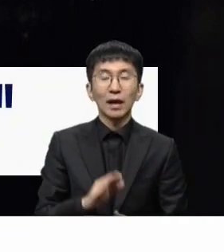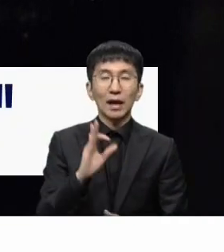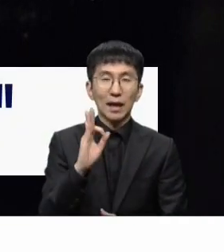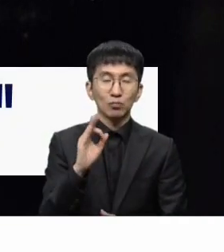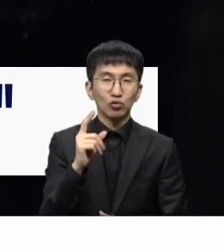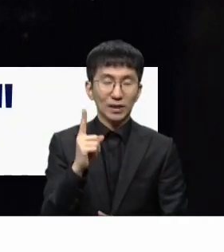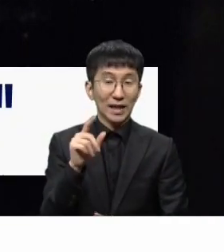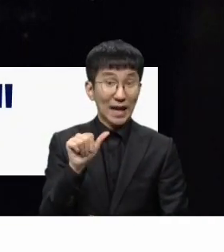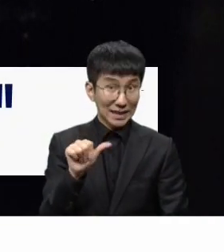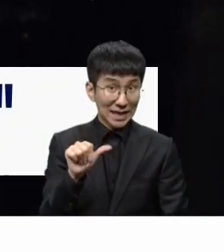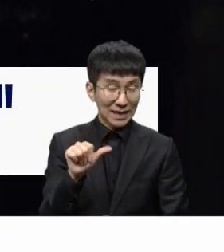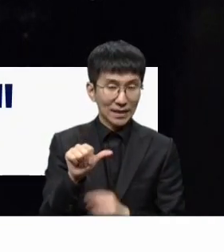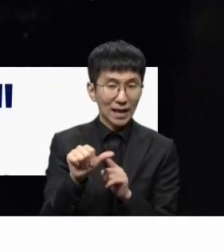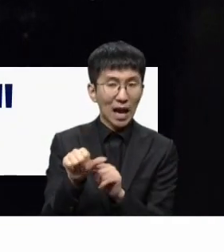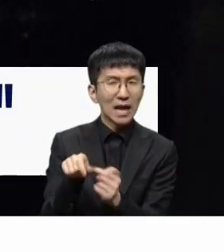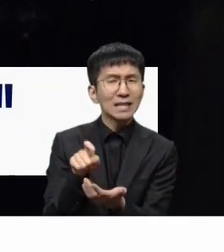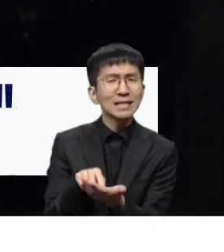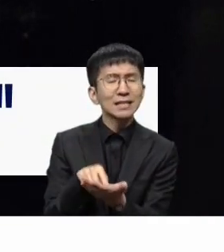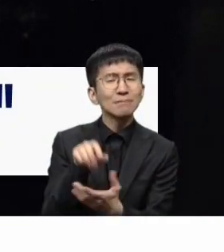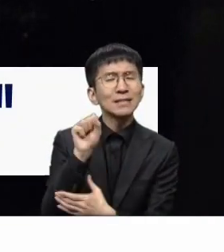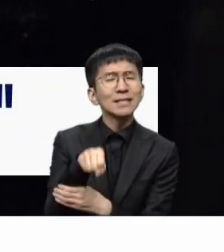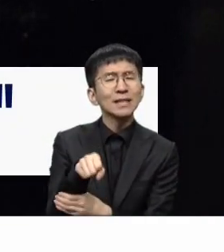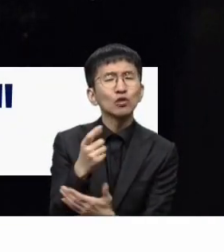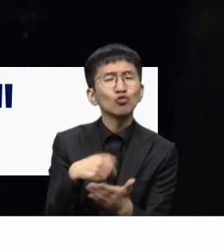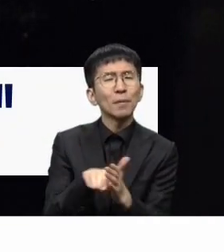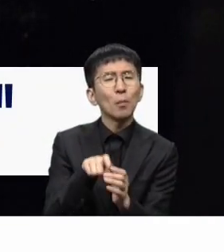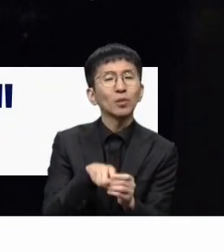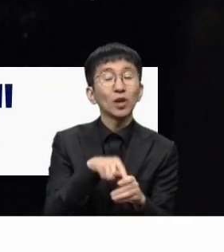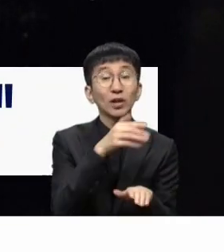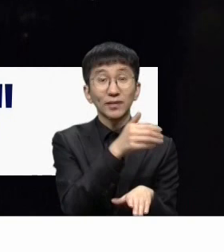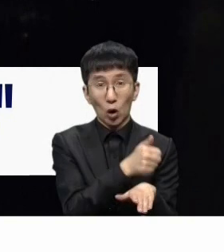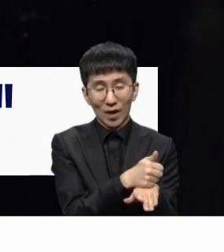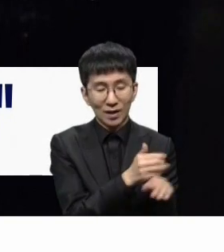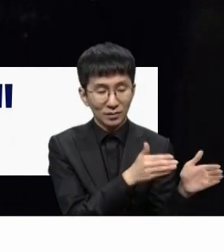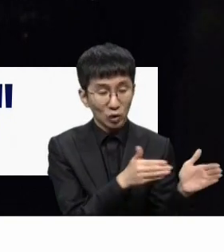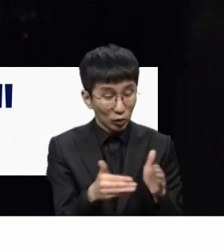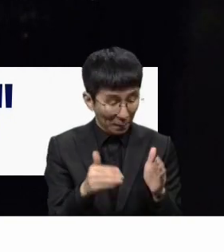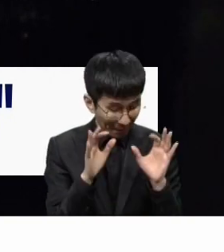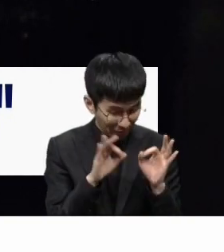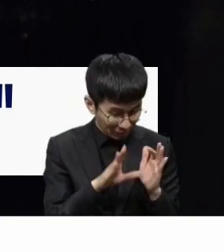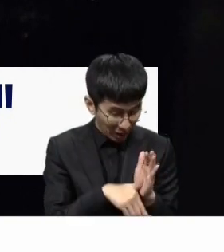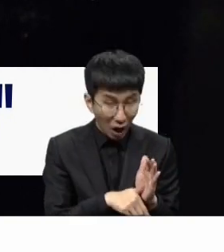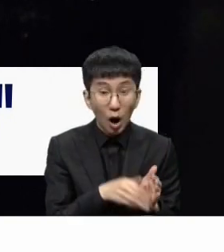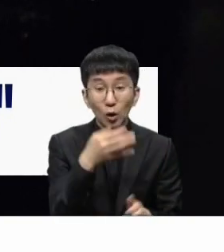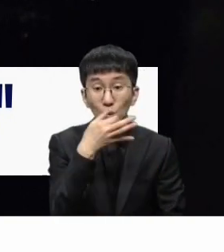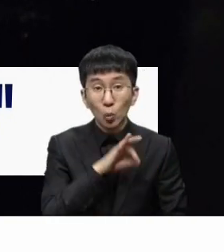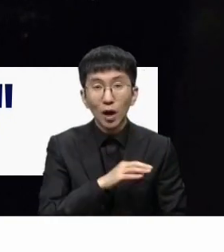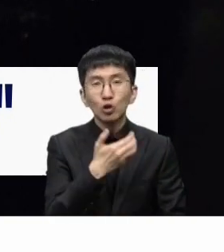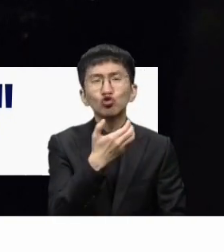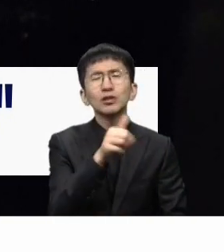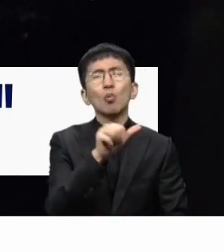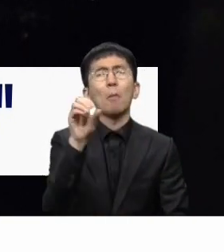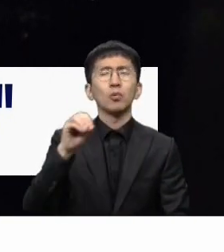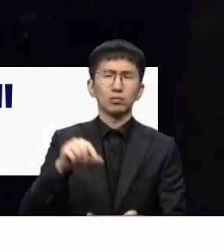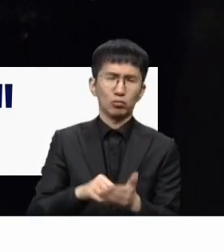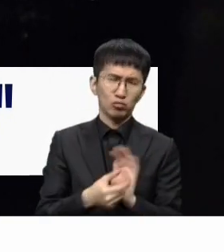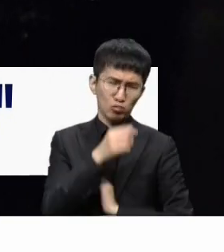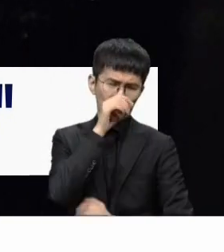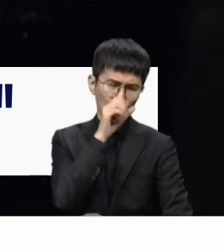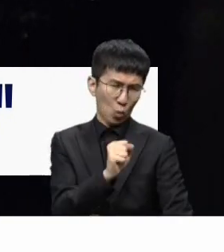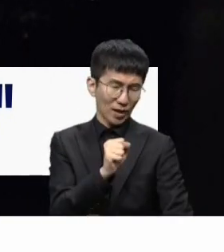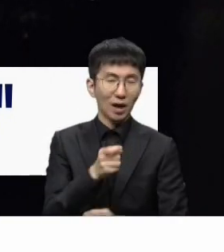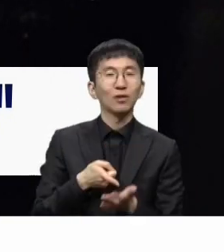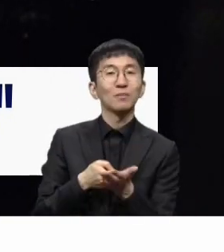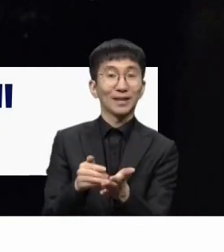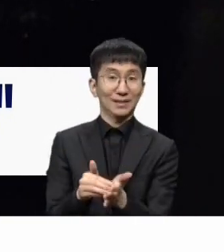FDA에 긴급 사용 승인 신청을 하려고 결과를 최종 정리해보니 예방 효과가 95%로 더